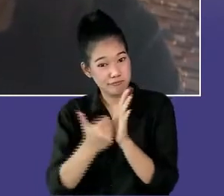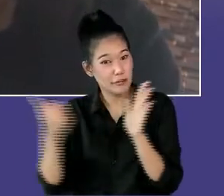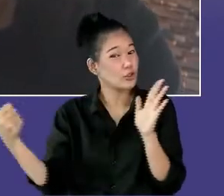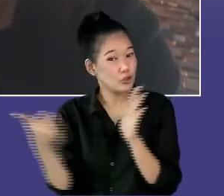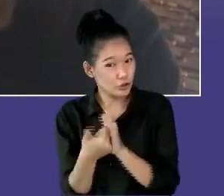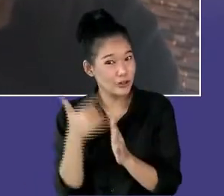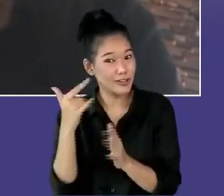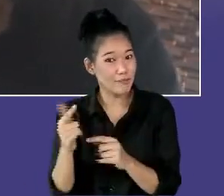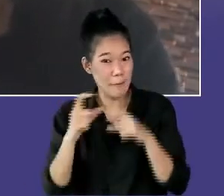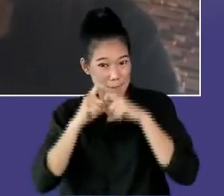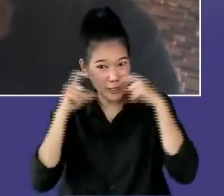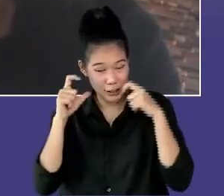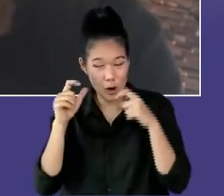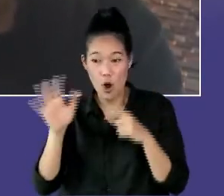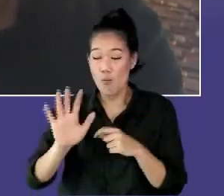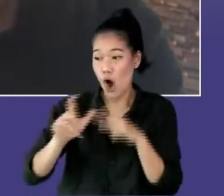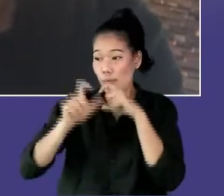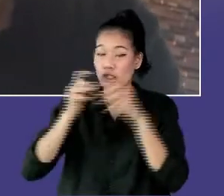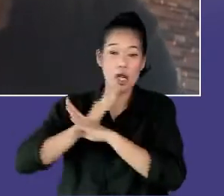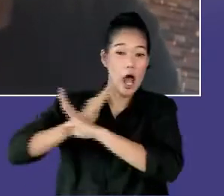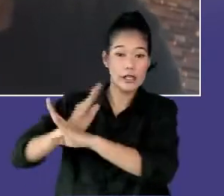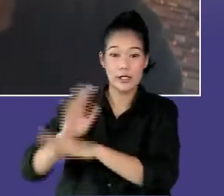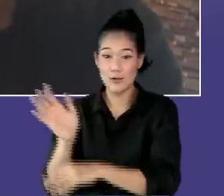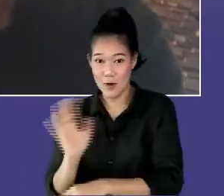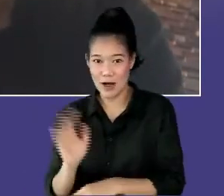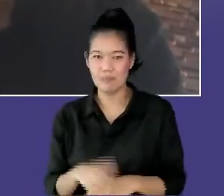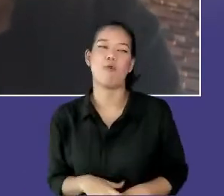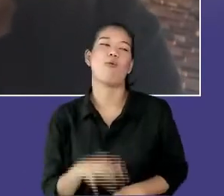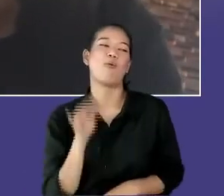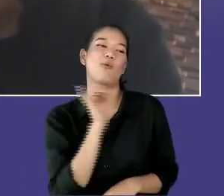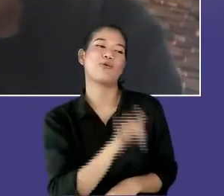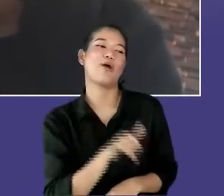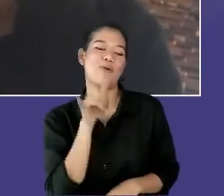ya, bukan yang anti masker atau gitu ya, syarat awalnya ya. Iya